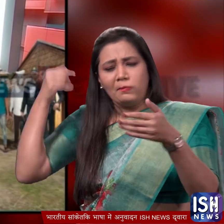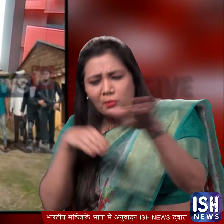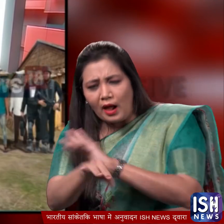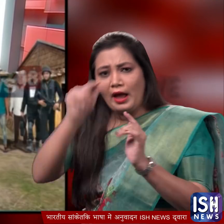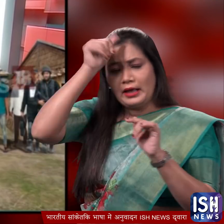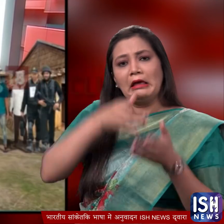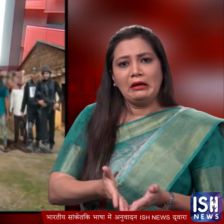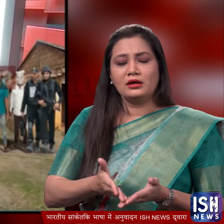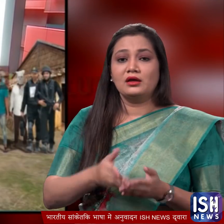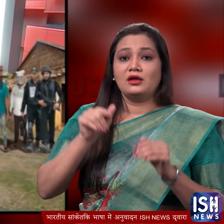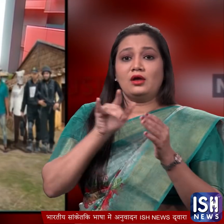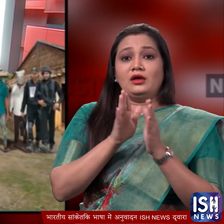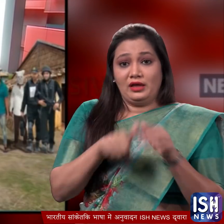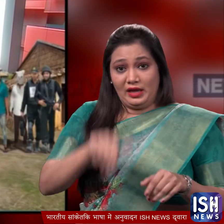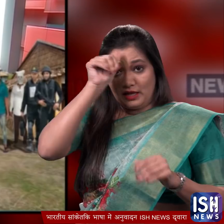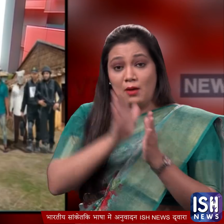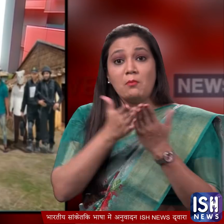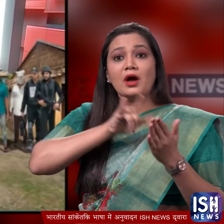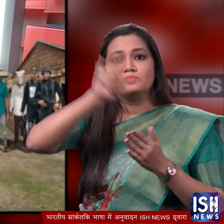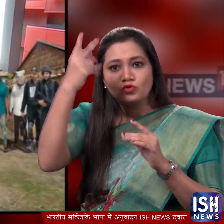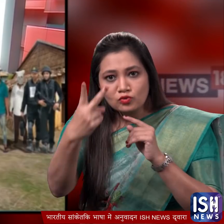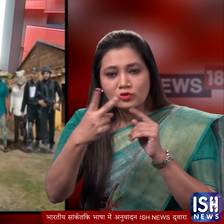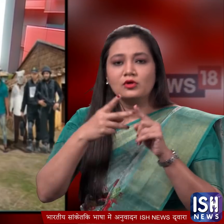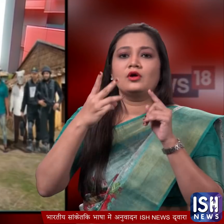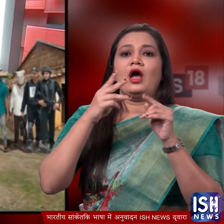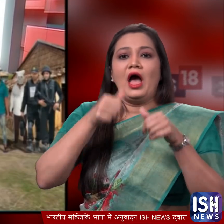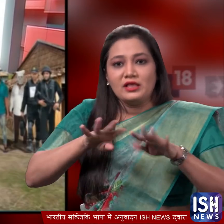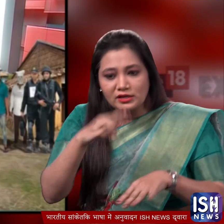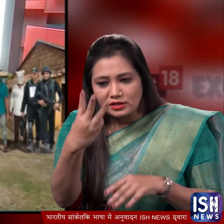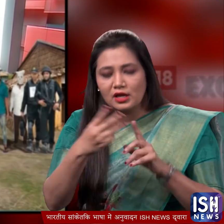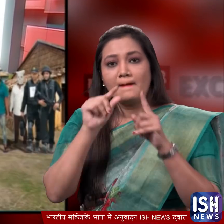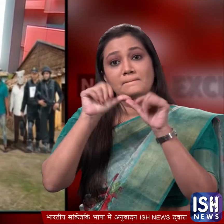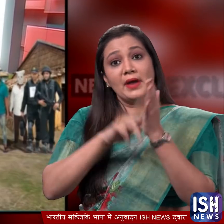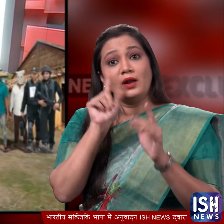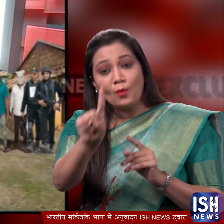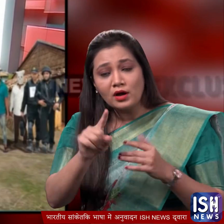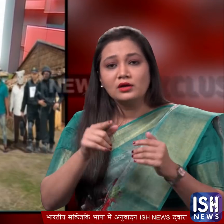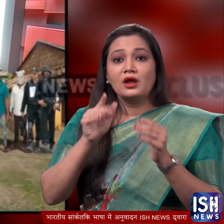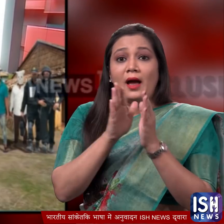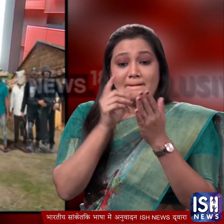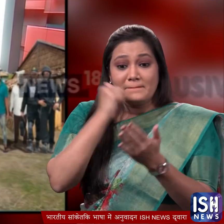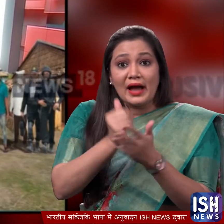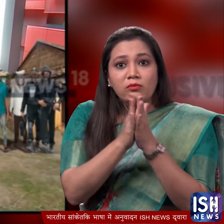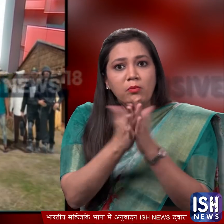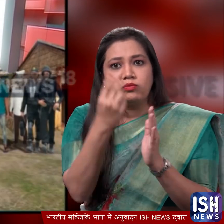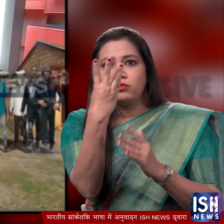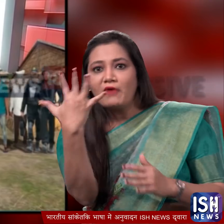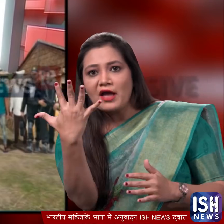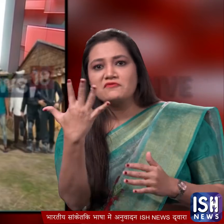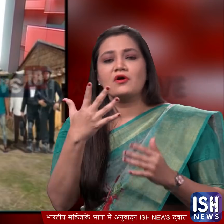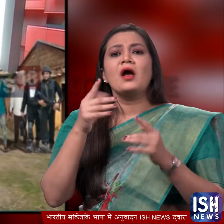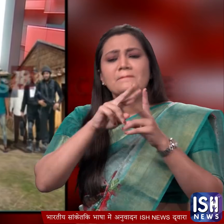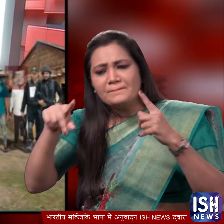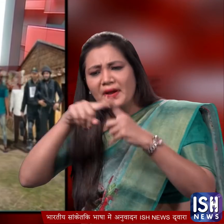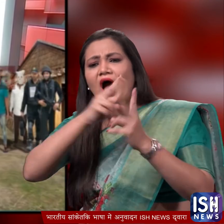अवैध तरीके से रह रहा था, जिसके पास से 2 भारतीय पासपोर्ट, 3 आधार कार्ड, 1 पैन कार्ड और बैंक की 5 पासबुक समेत